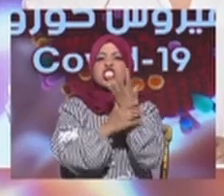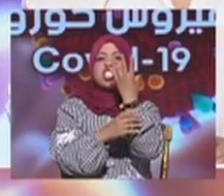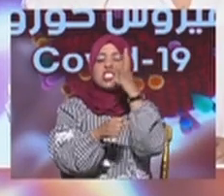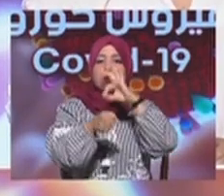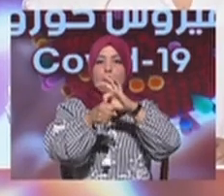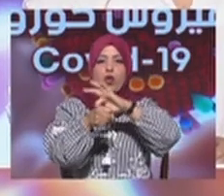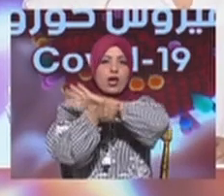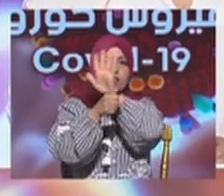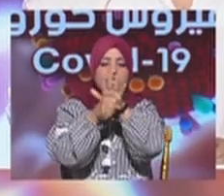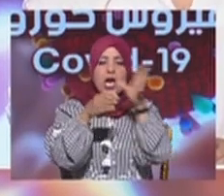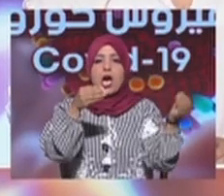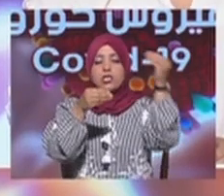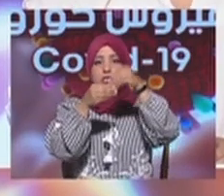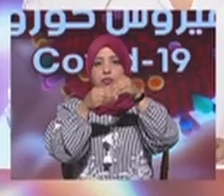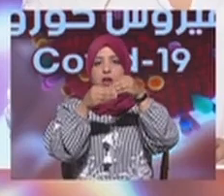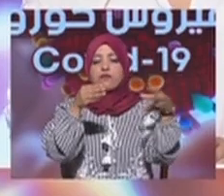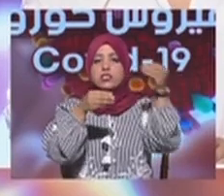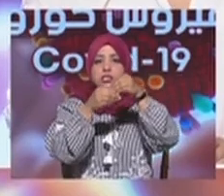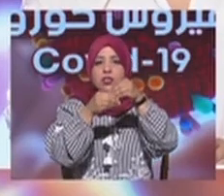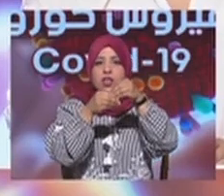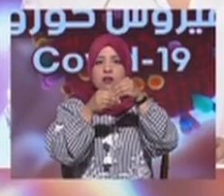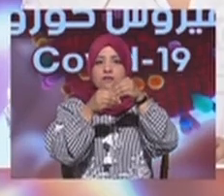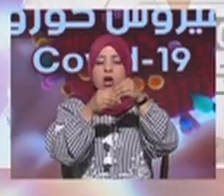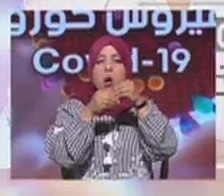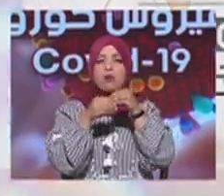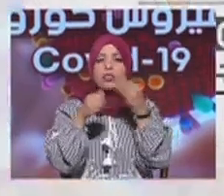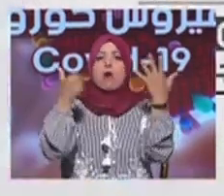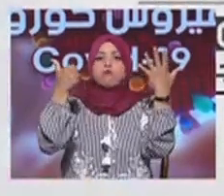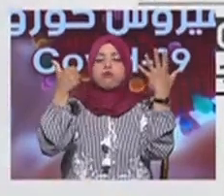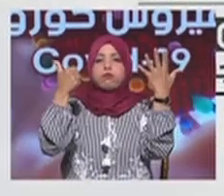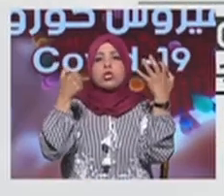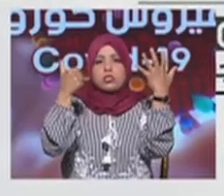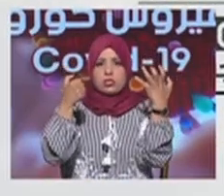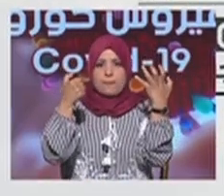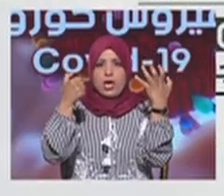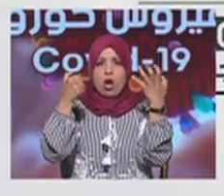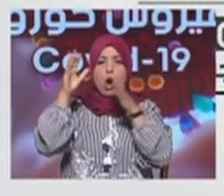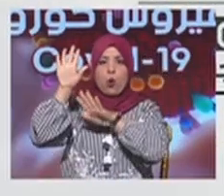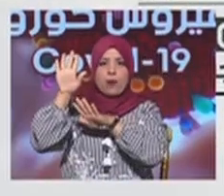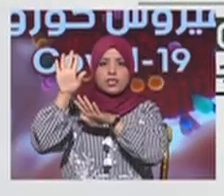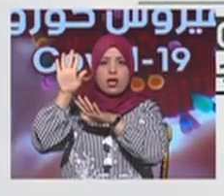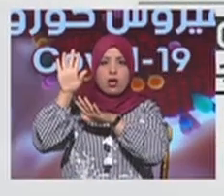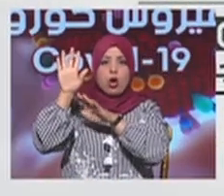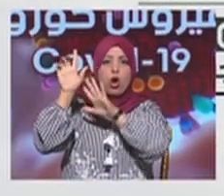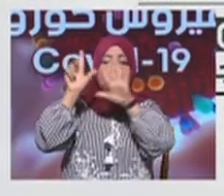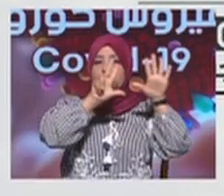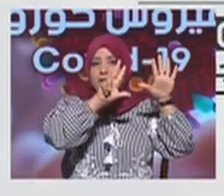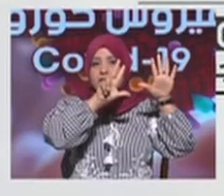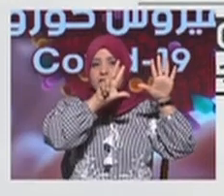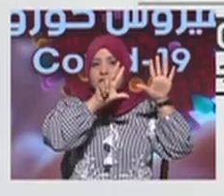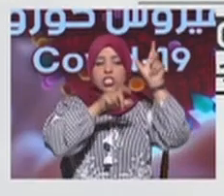الإصابات، حتى يصبح العدد 685 حالة إصابة، 308 تحت الحجر